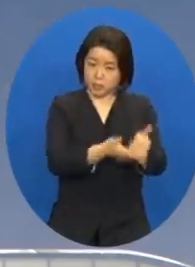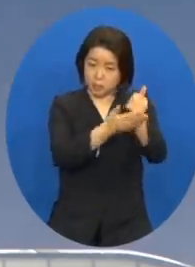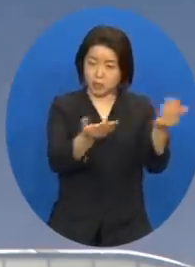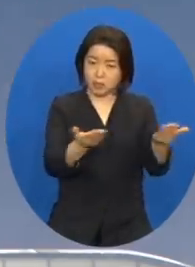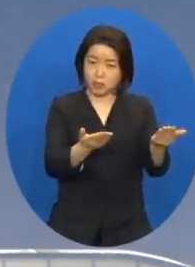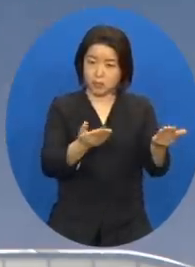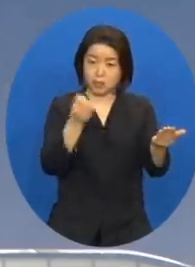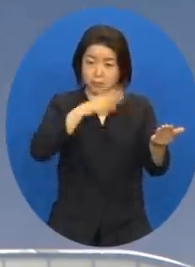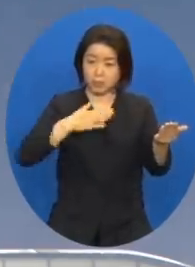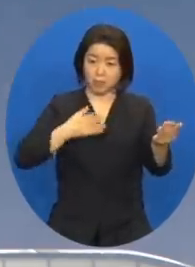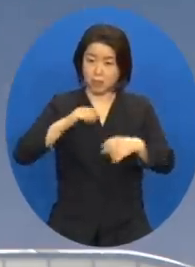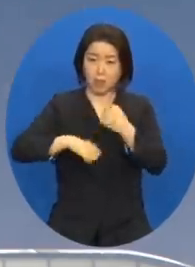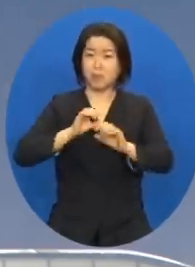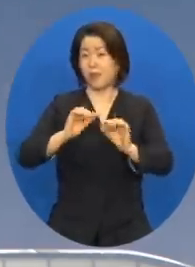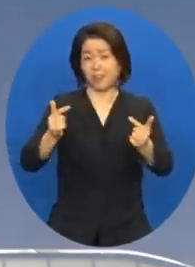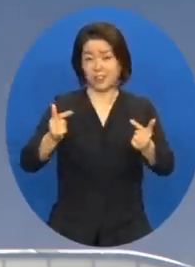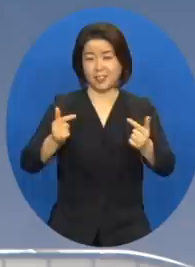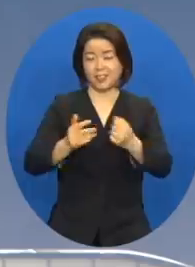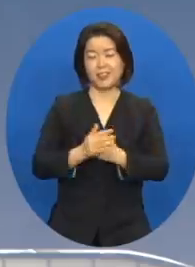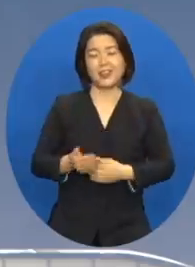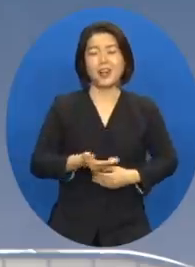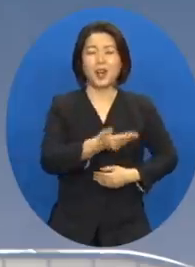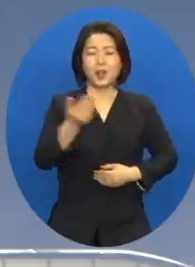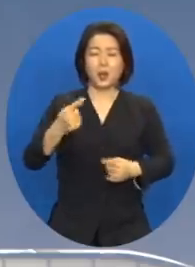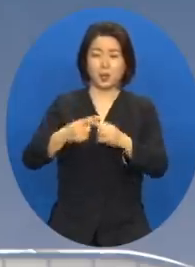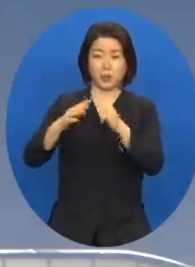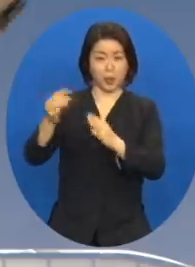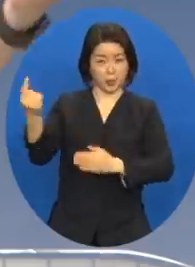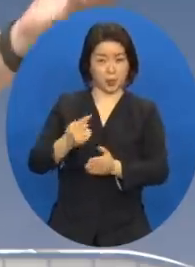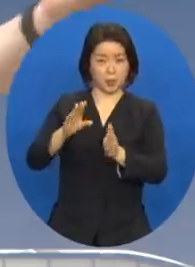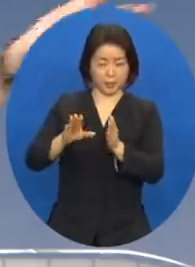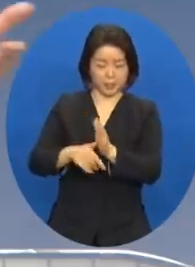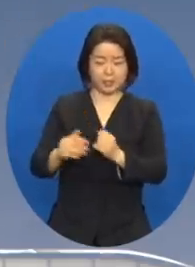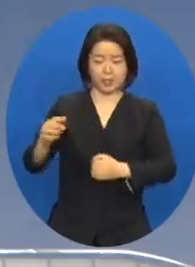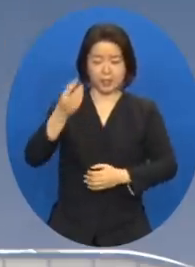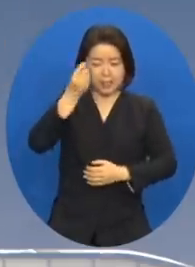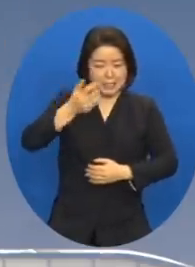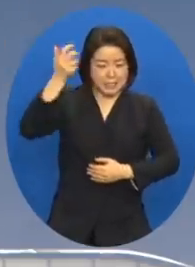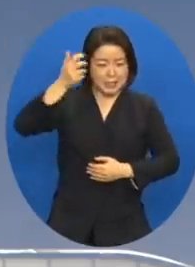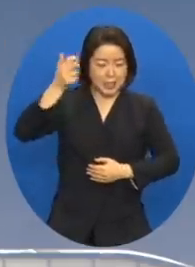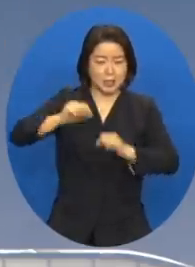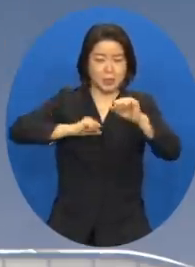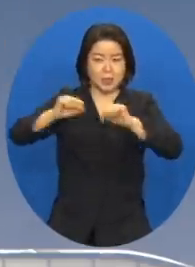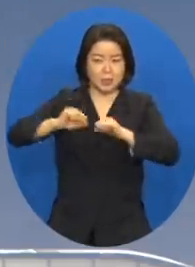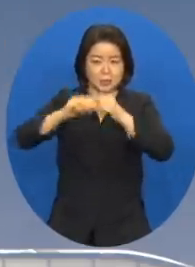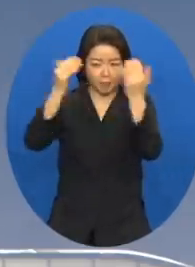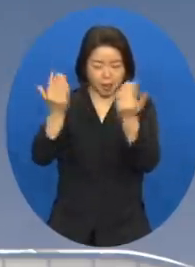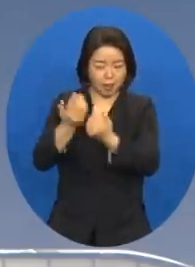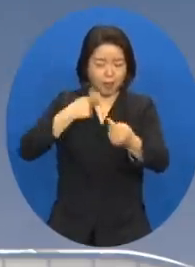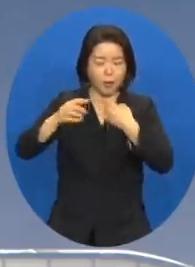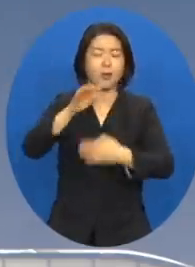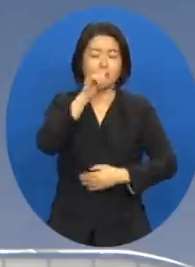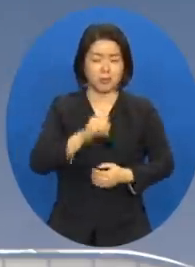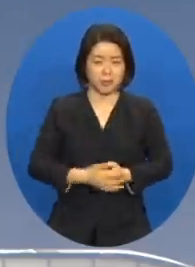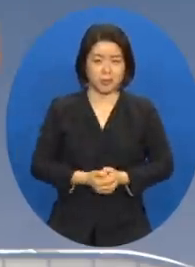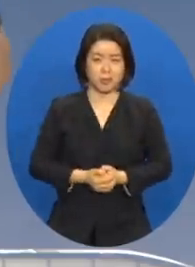아닙니다. 여러분 오늘 교회 오시면서 여러분은 성령님의 역사를 다 보셨습니다. 여러분 교회 처음